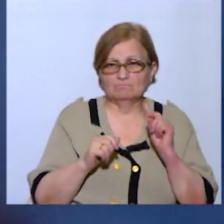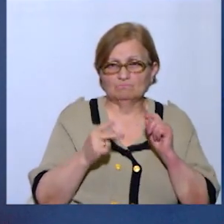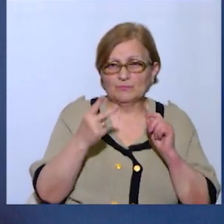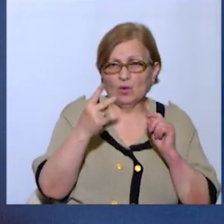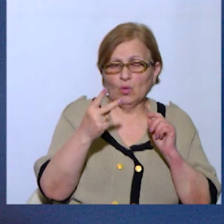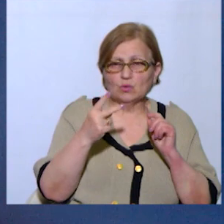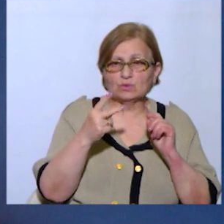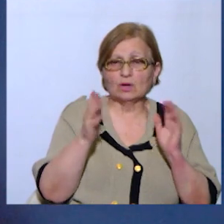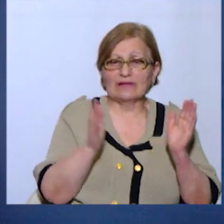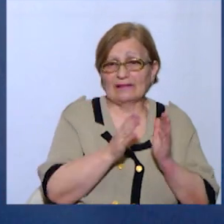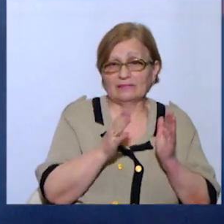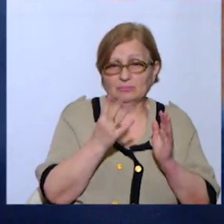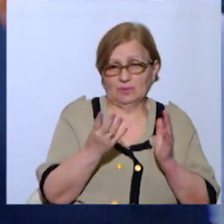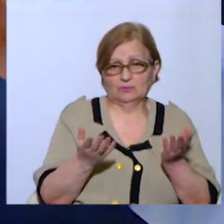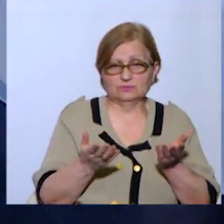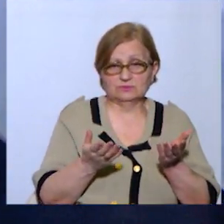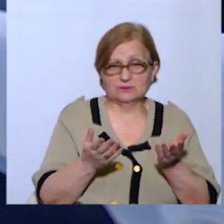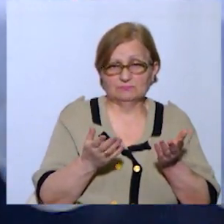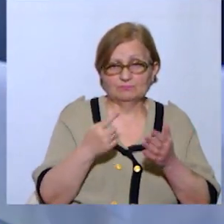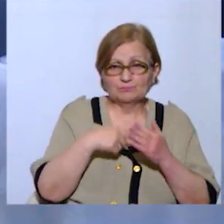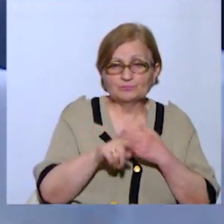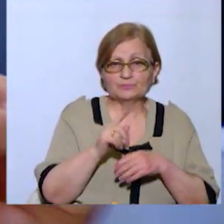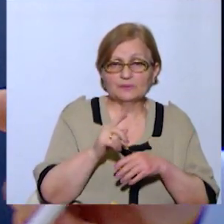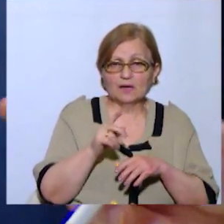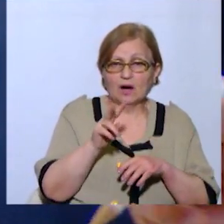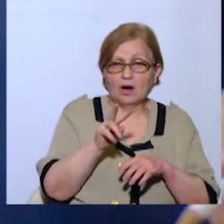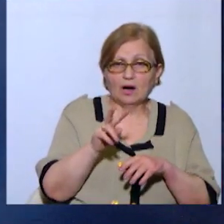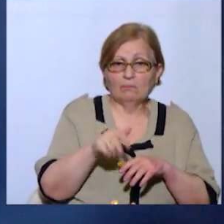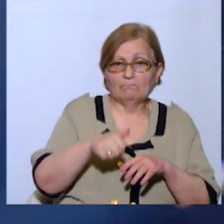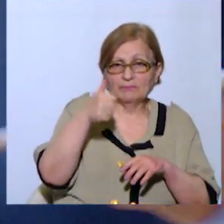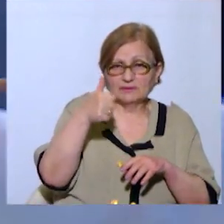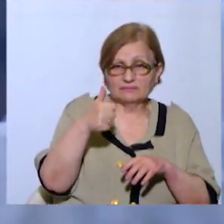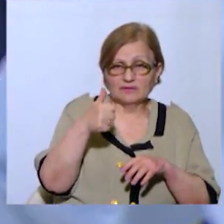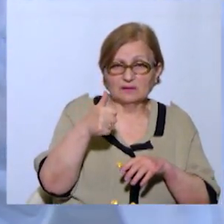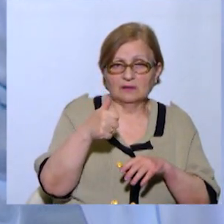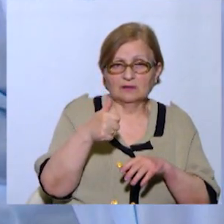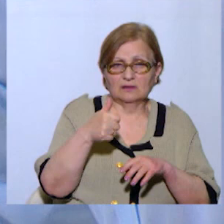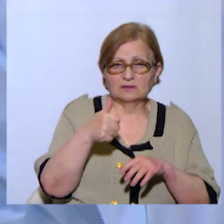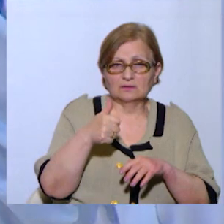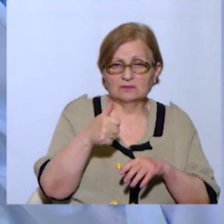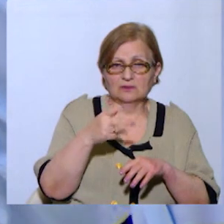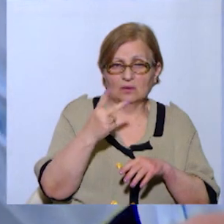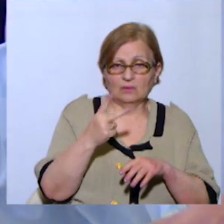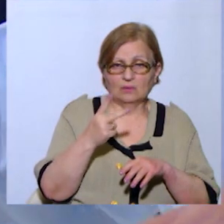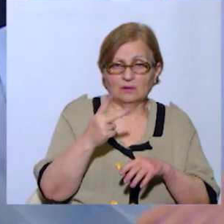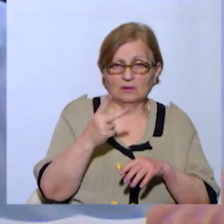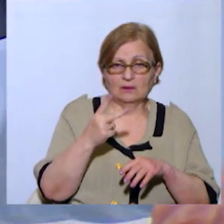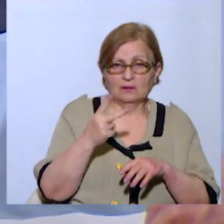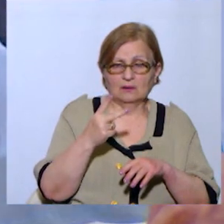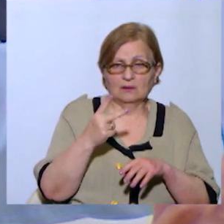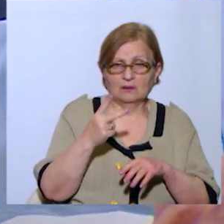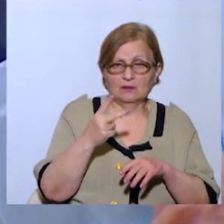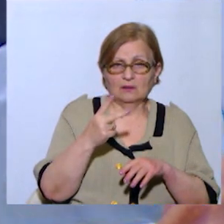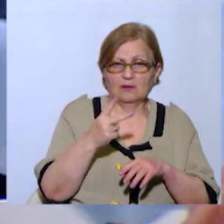უკვე 4-ზე ნაკლები არის. მაშასადამე ეს ორი ვარიანტი გვაქვს. პირველ შემთხვევაში მიიღება 2 5